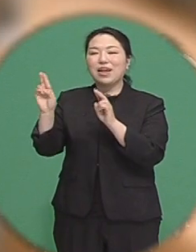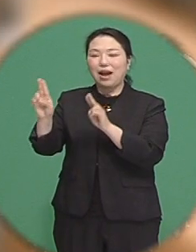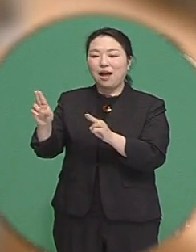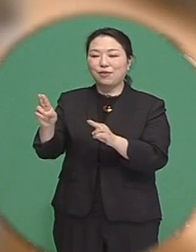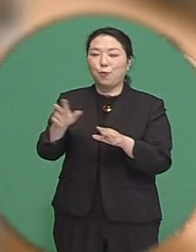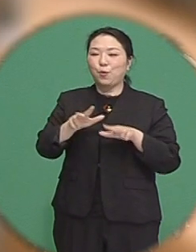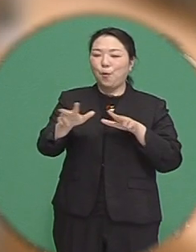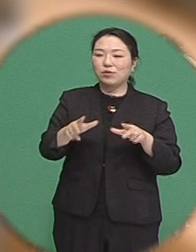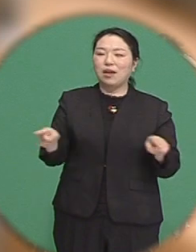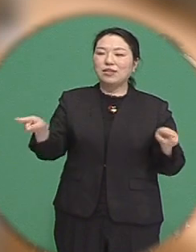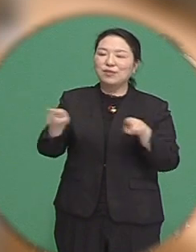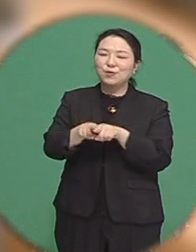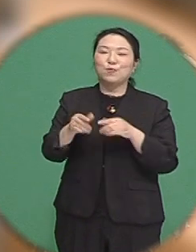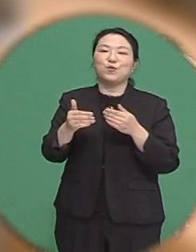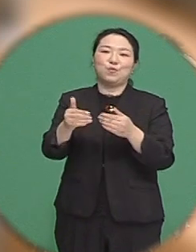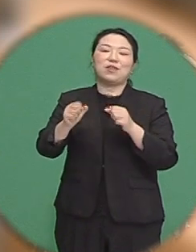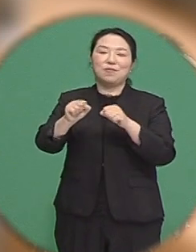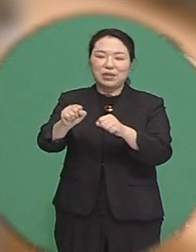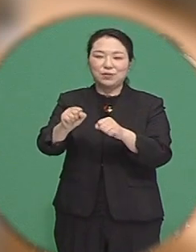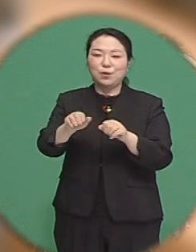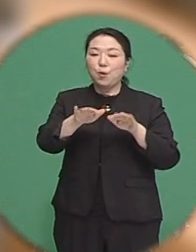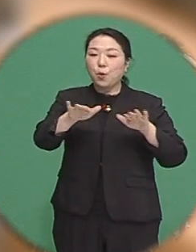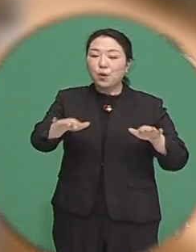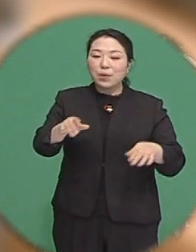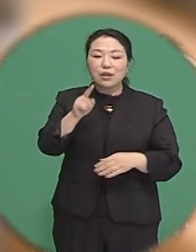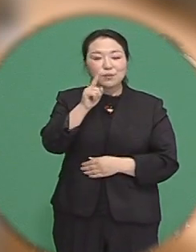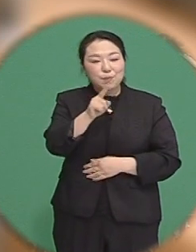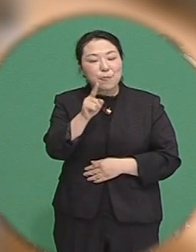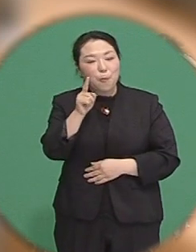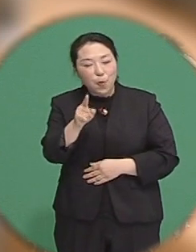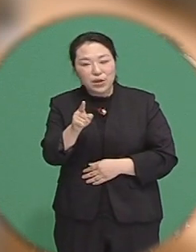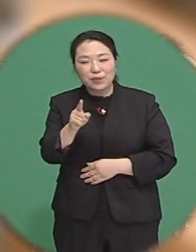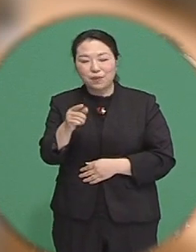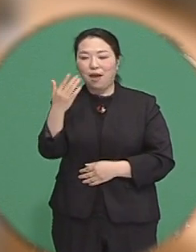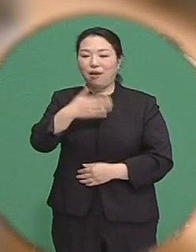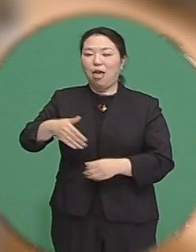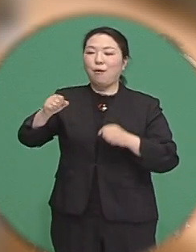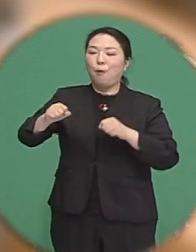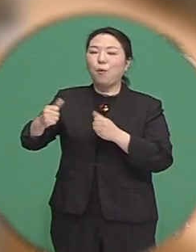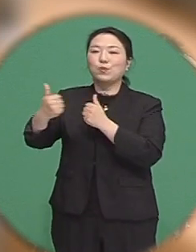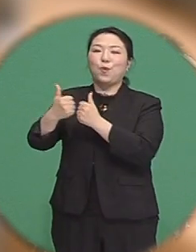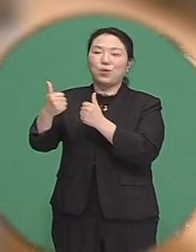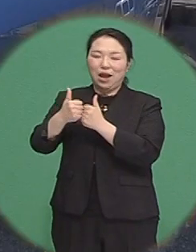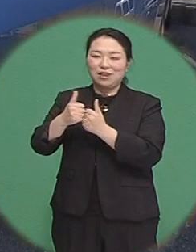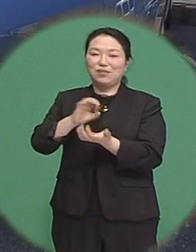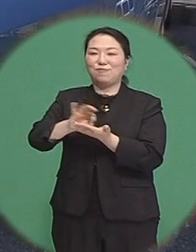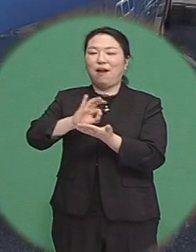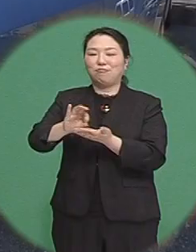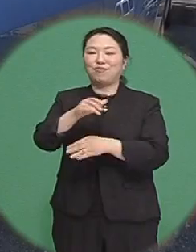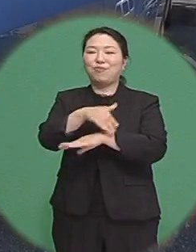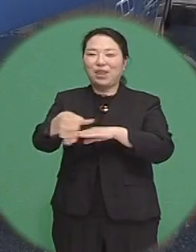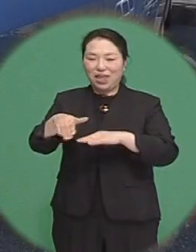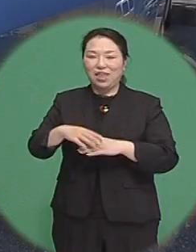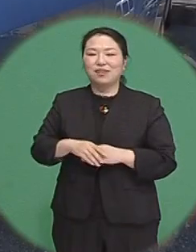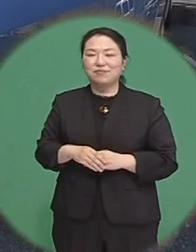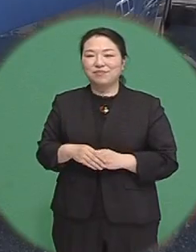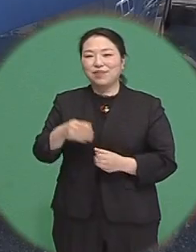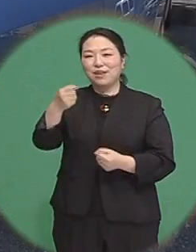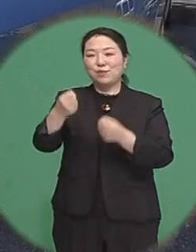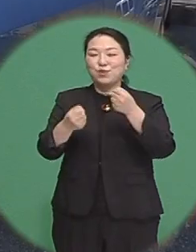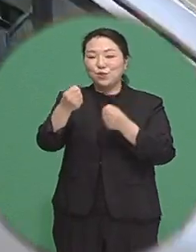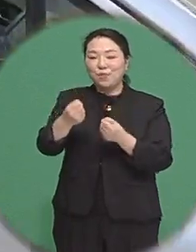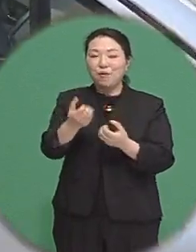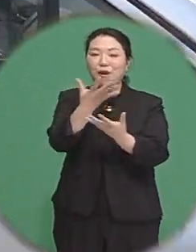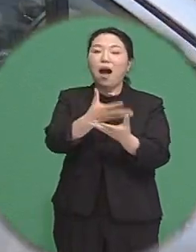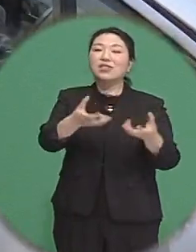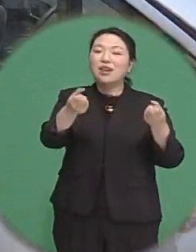子どもたちの見守りや健康相談などに新たな技術を活用していきますまた彼はシェアリングやまーす